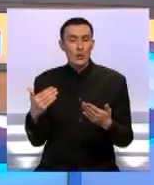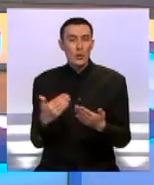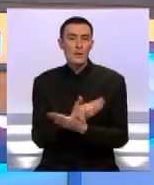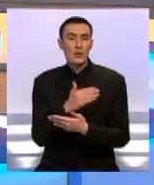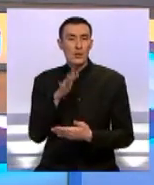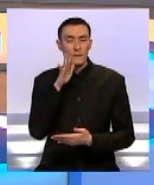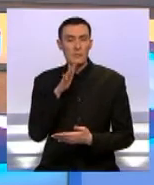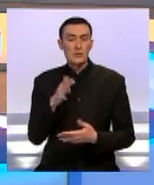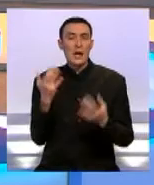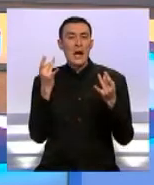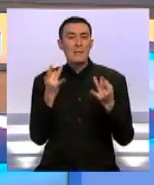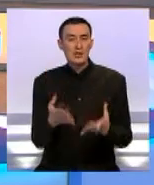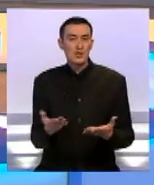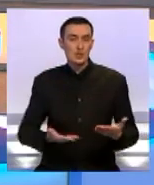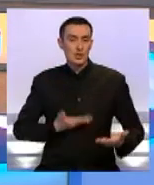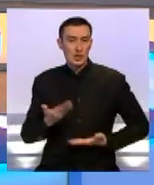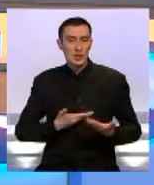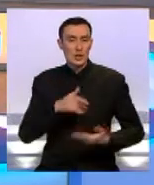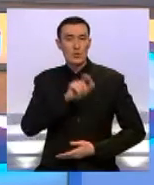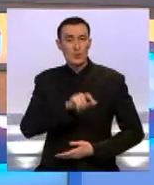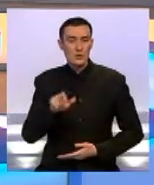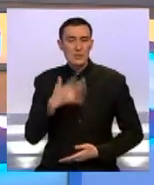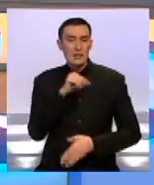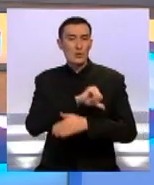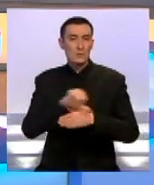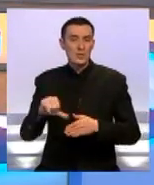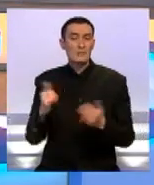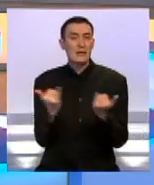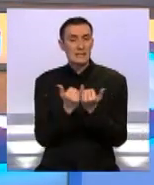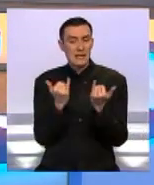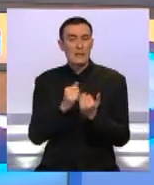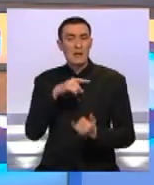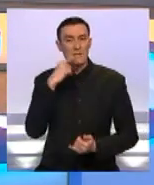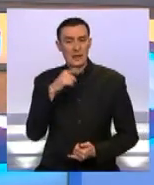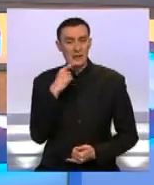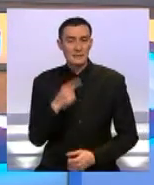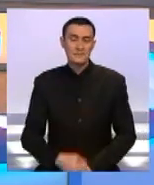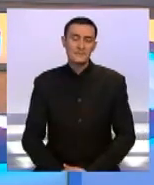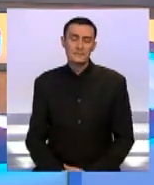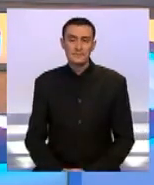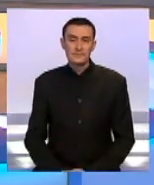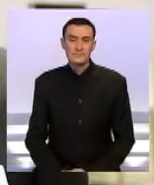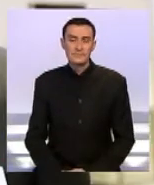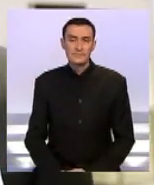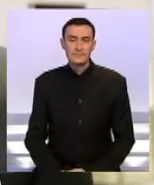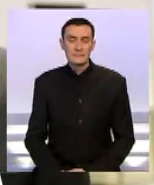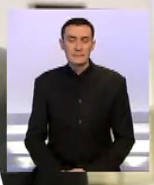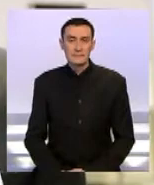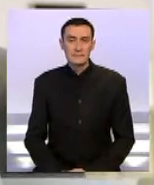графика облегчит жизнь как самим казахстанцам, так и зарубежным гостям, считают они.